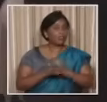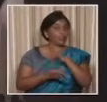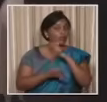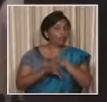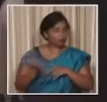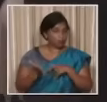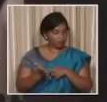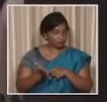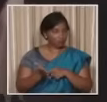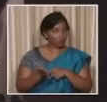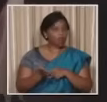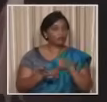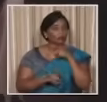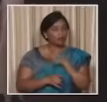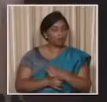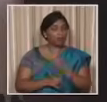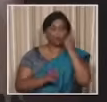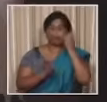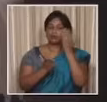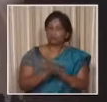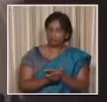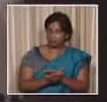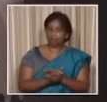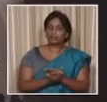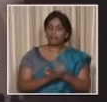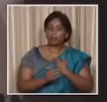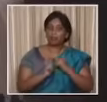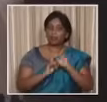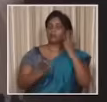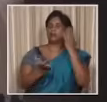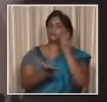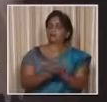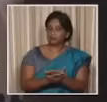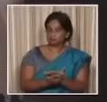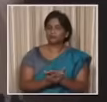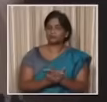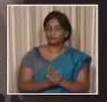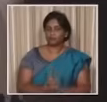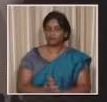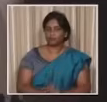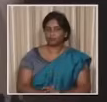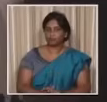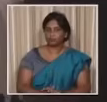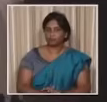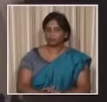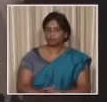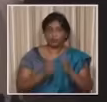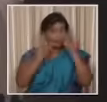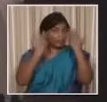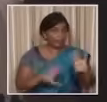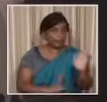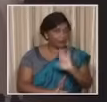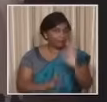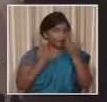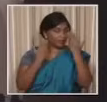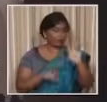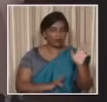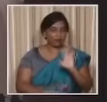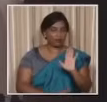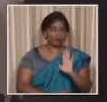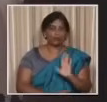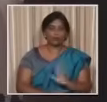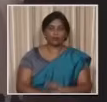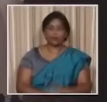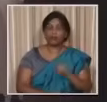රෙකමෙන්ඩේෂන් ලියුමත් ඒ යෝජනා ලියුමත් මම හැන්සාඩ් ගත කරනවා සභාගත කරනවා. එතනින් ඉවර නෑ. එතනින් ඉවර